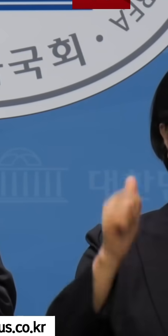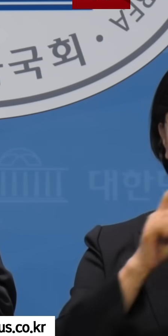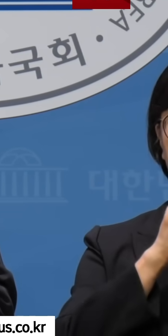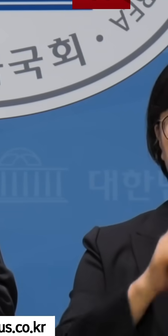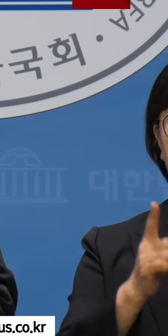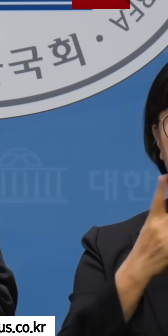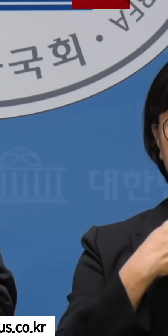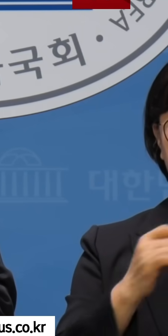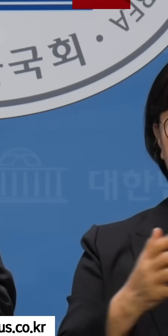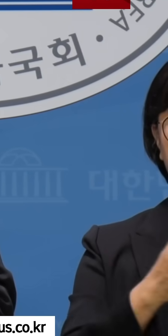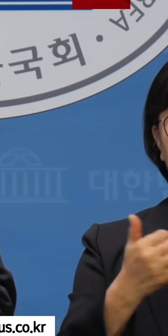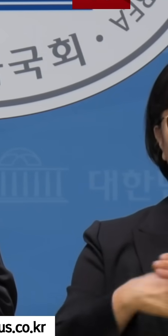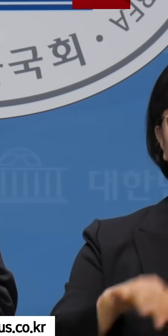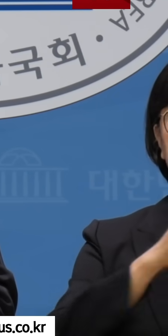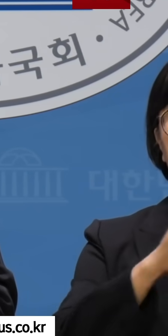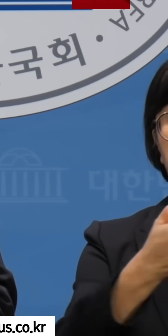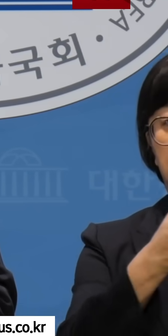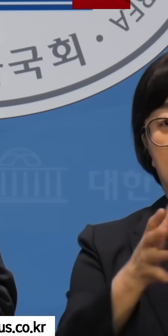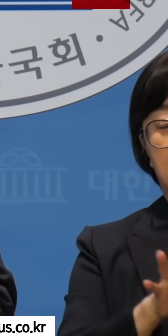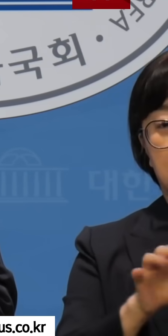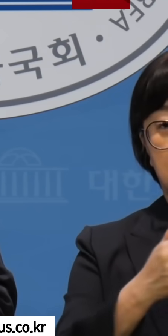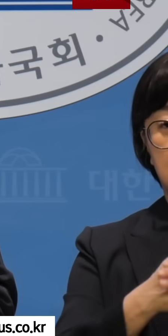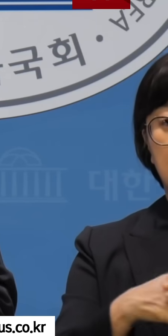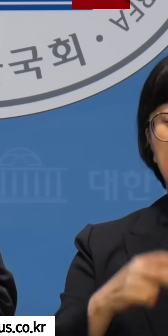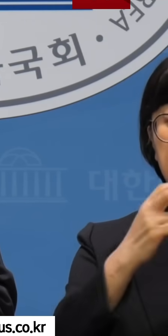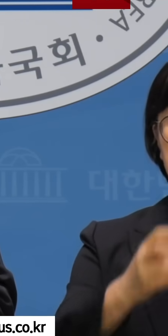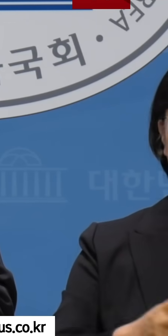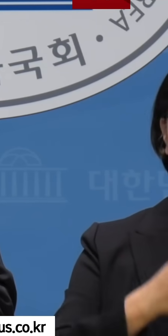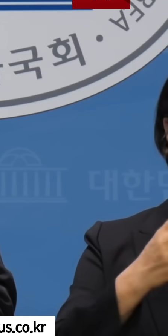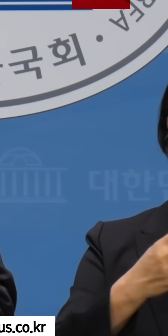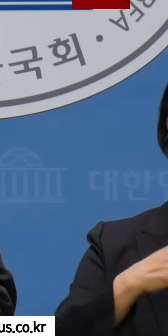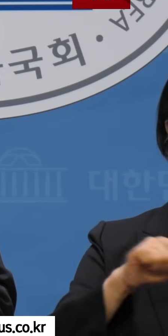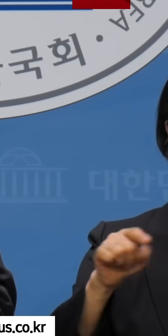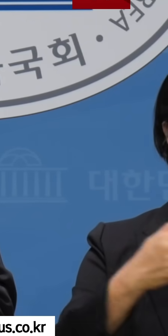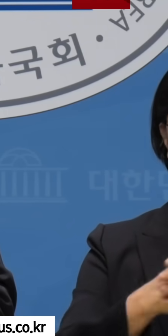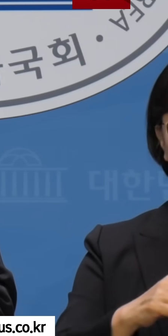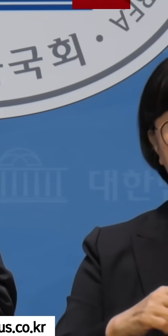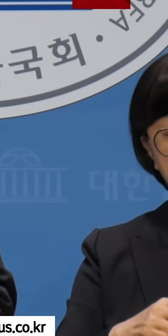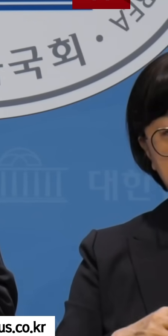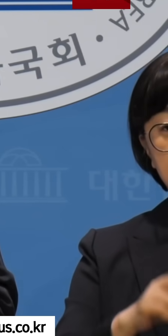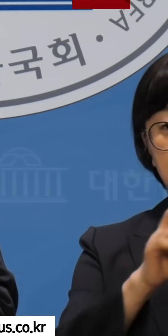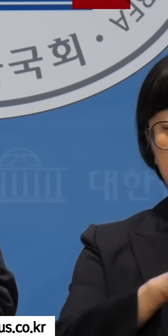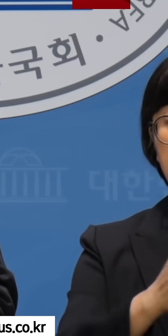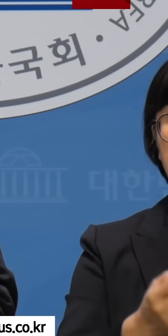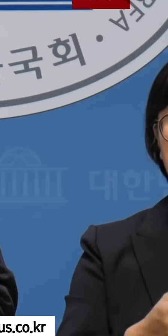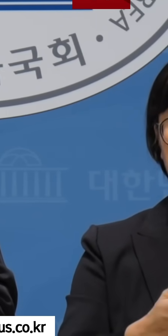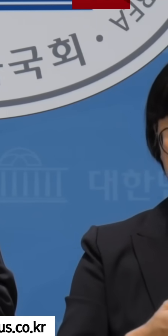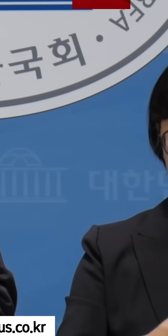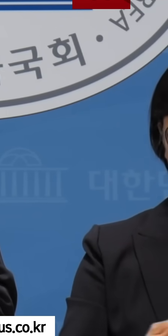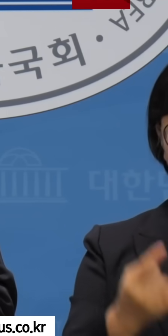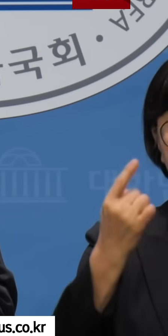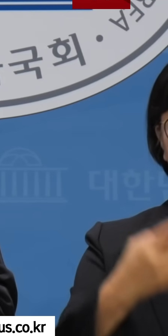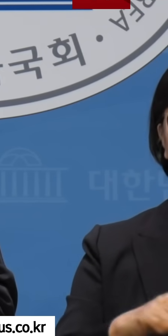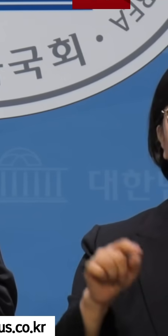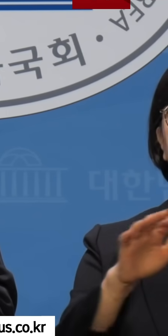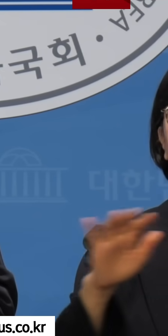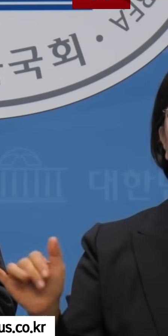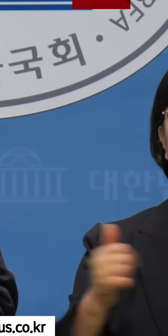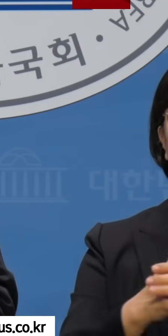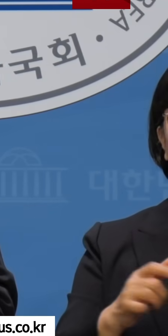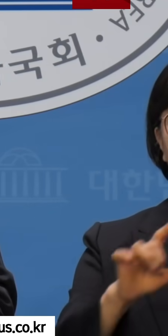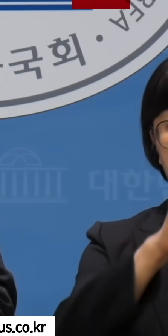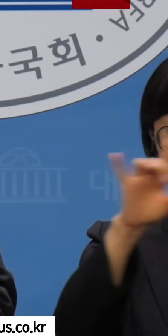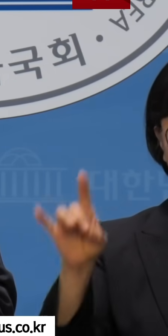말씀입니다. 우리 정당이 정권을 잡고 20년을 집권하고 200석을 얻는 것보다, 정치인